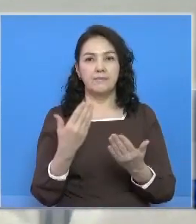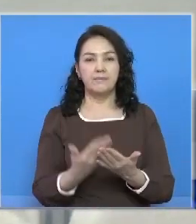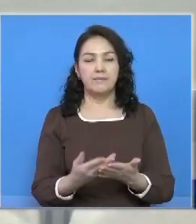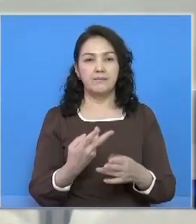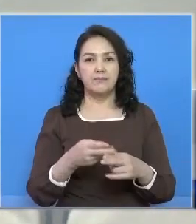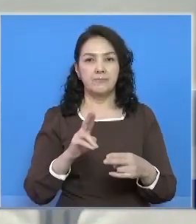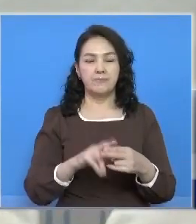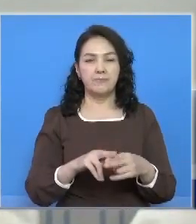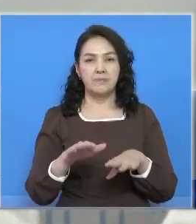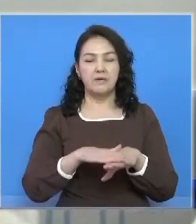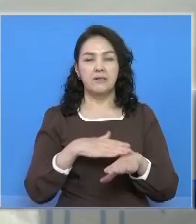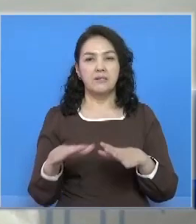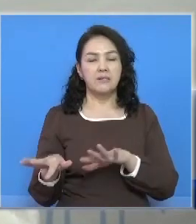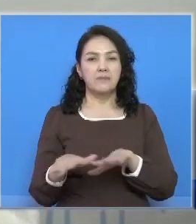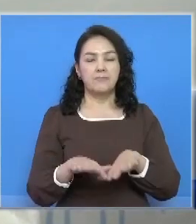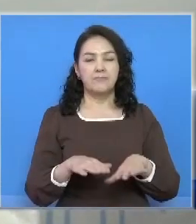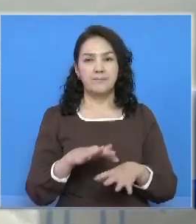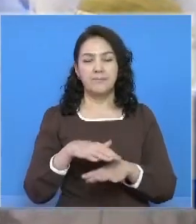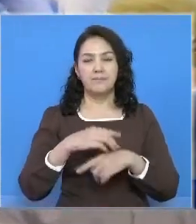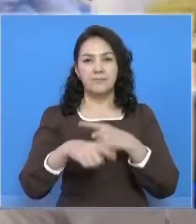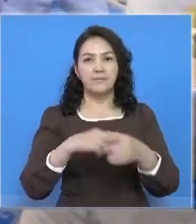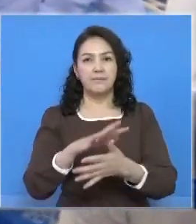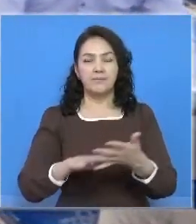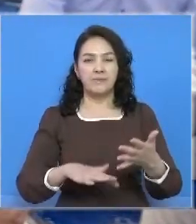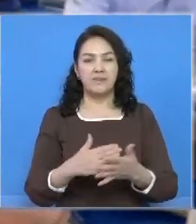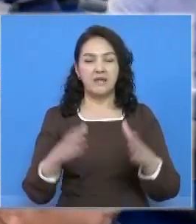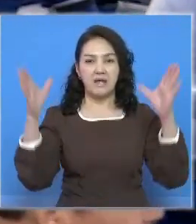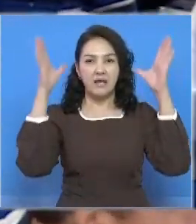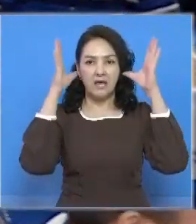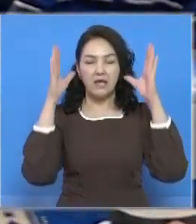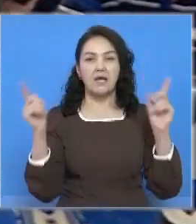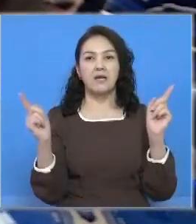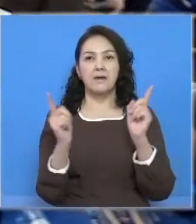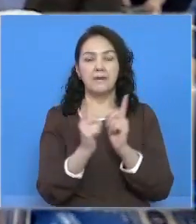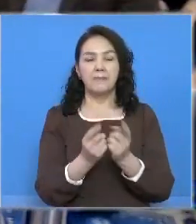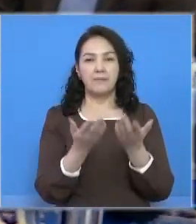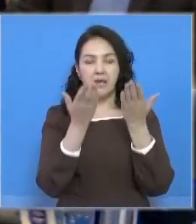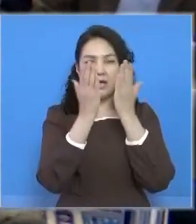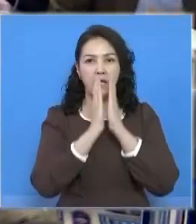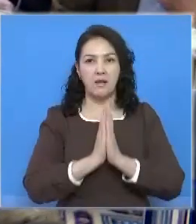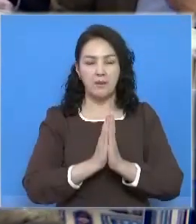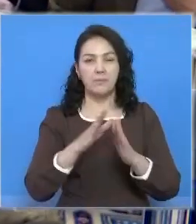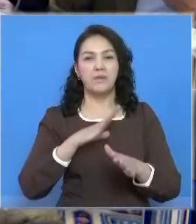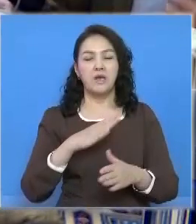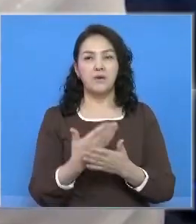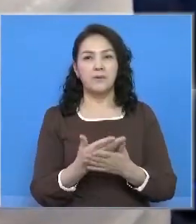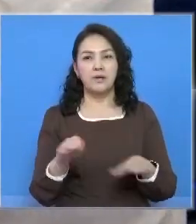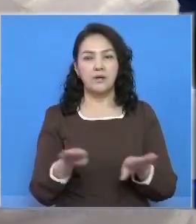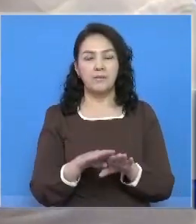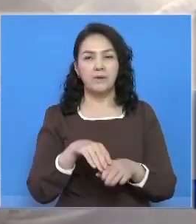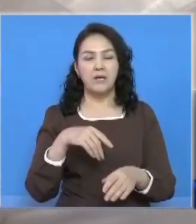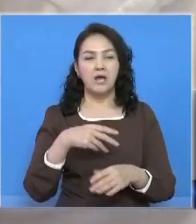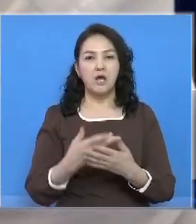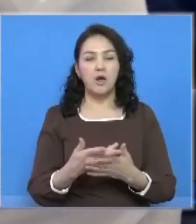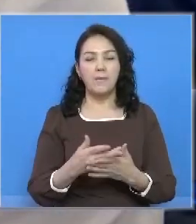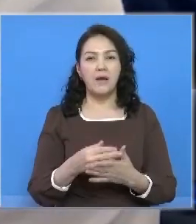бұл қайырымдылық шарасы алдағы уақытта жалғасады. Алланың үйі мешітте бас қосқандар алақан жайып, Алладан дұға тіледі. Маңдайын сәждеге тигізіп,